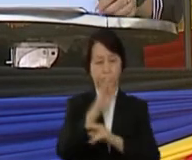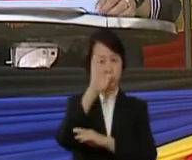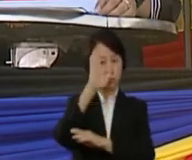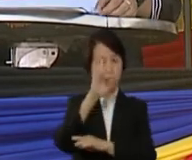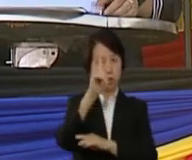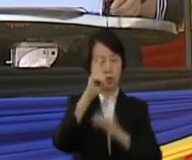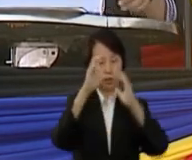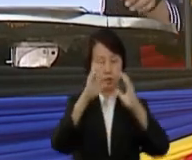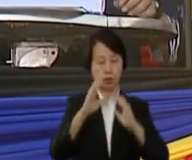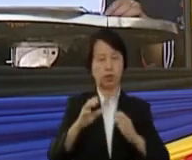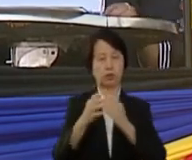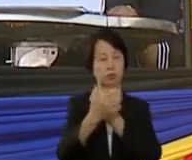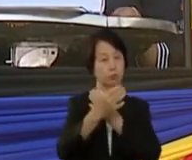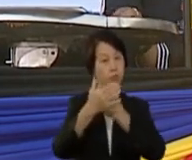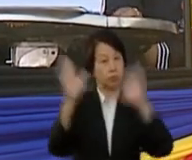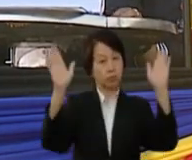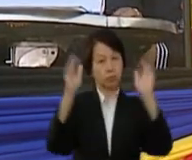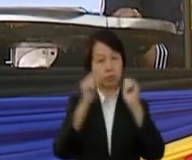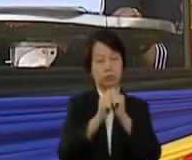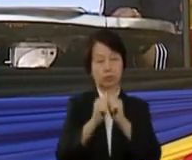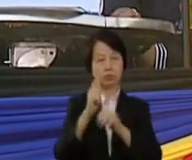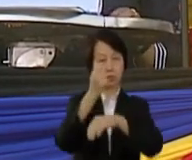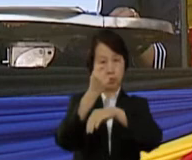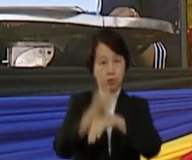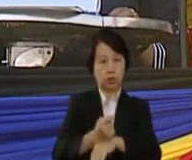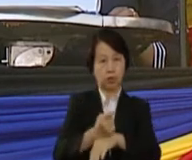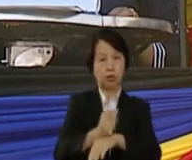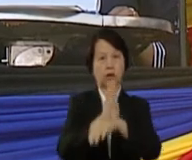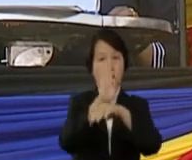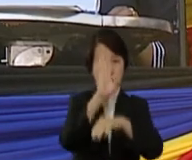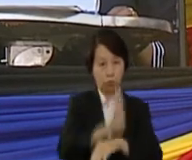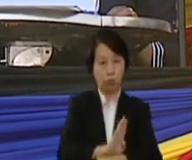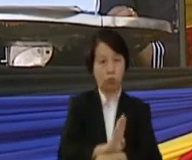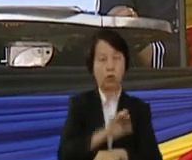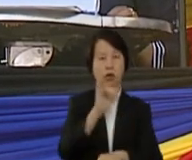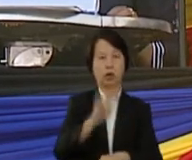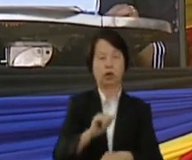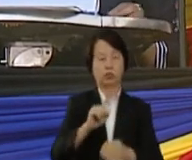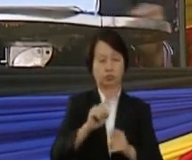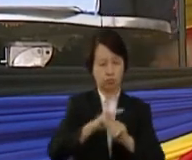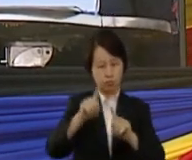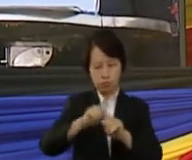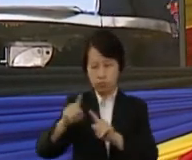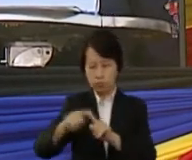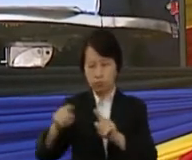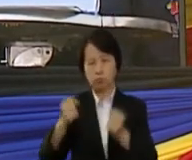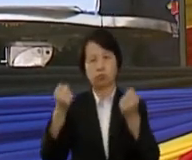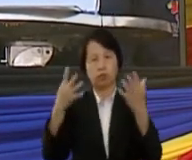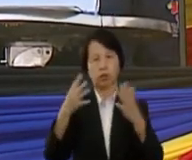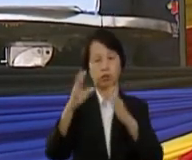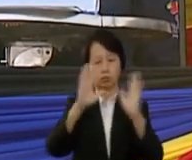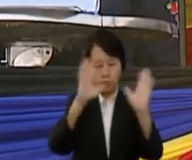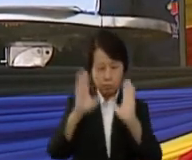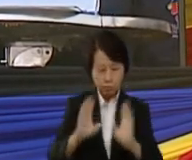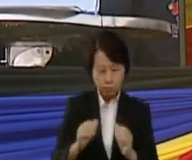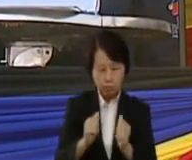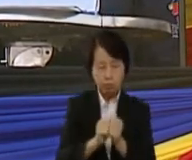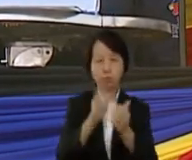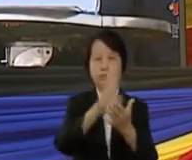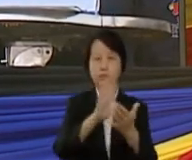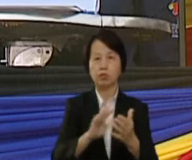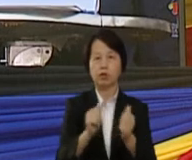satu cara liberal terhadap tradisi-tradisi kebudayaannya yang kaya dan berbagai corak